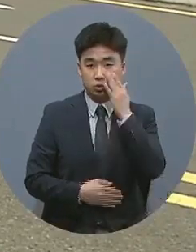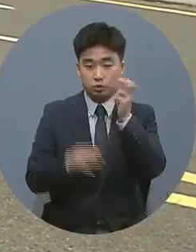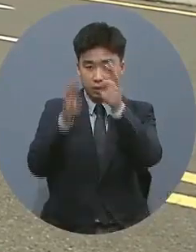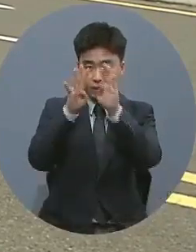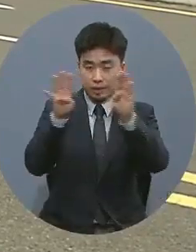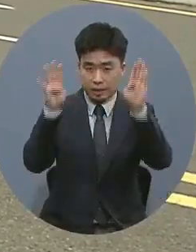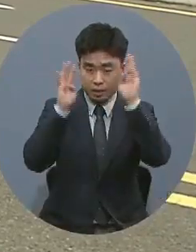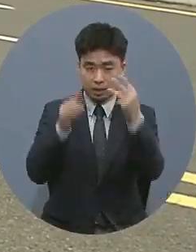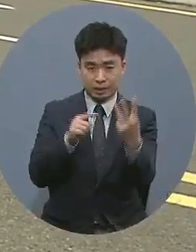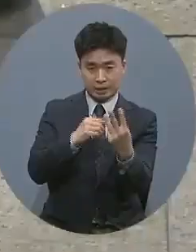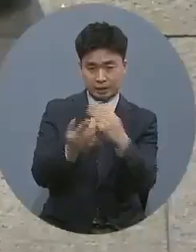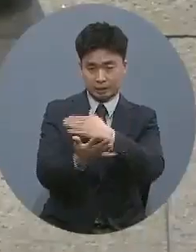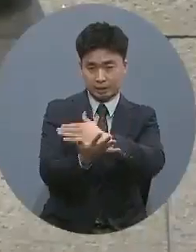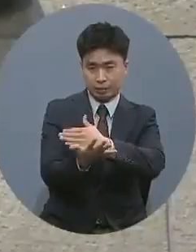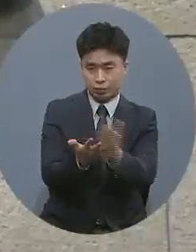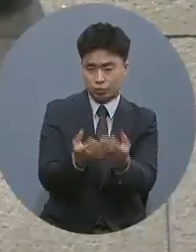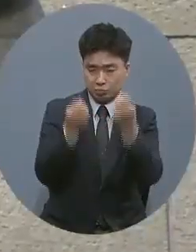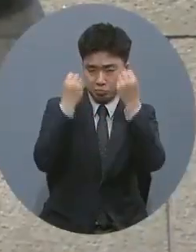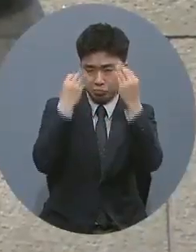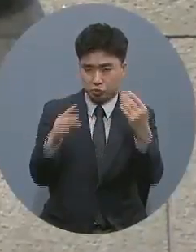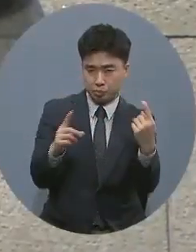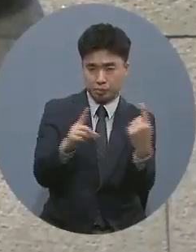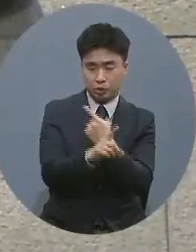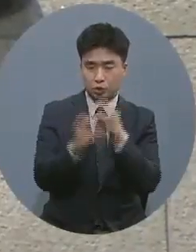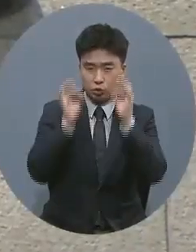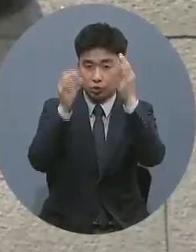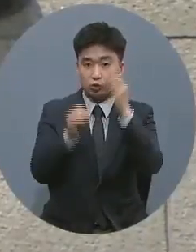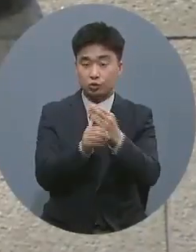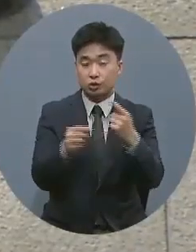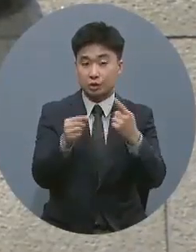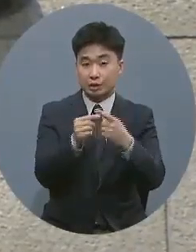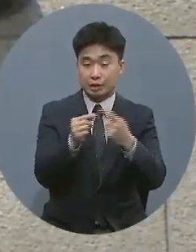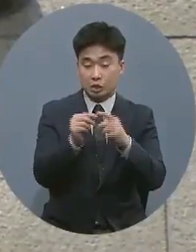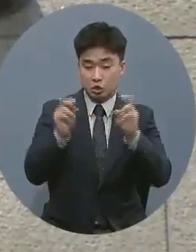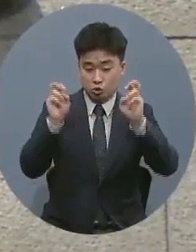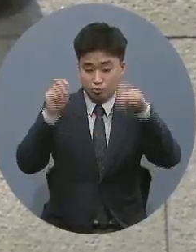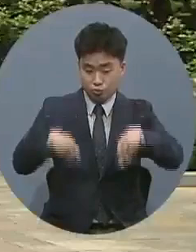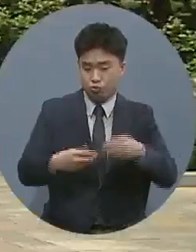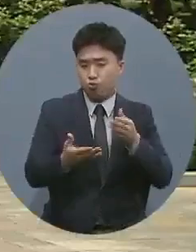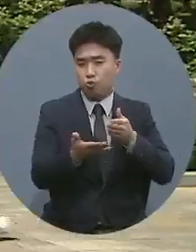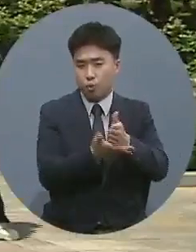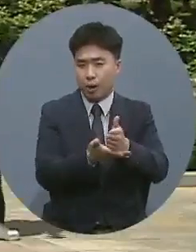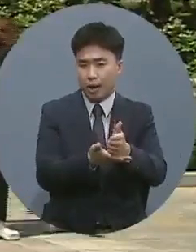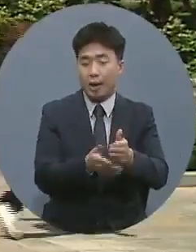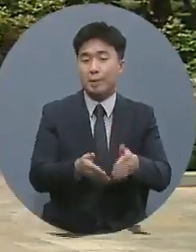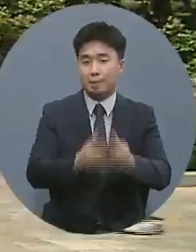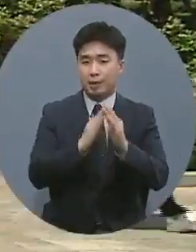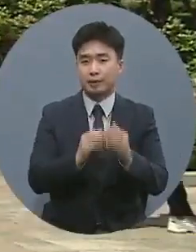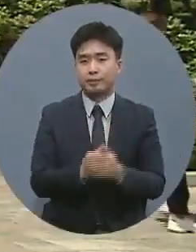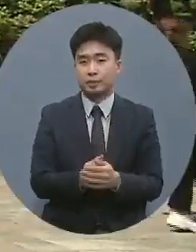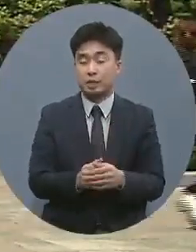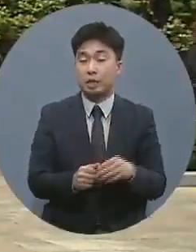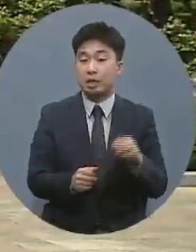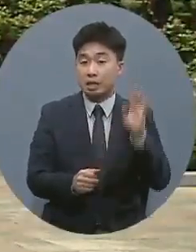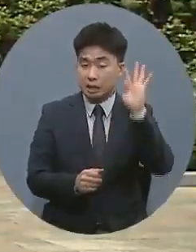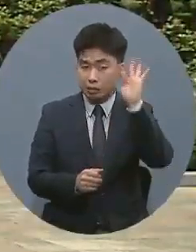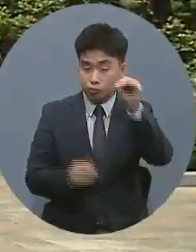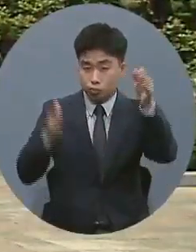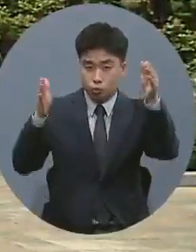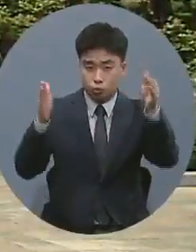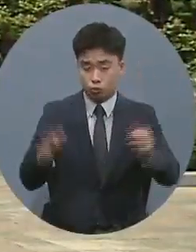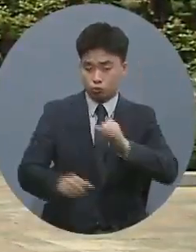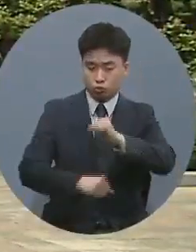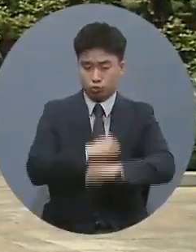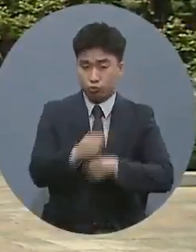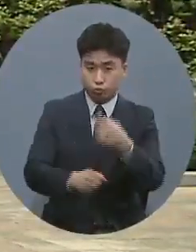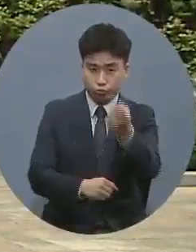울산대가 세 갈래로 혁신을 준비 중입니다. 첫째, 모학과를 도입하기로 했습니다. 학생들이 일정 기간 자유롭게 수업을 듣고